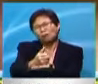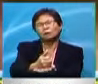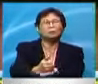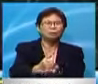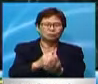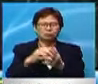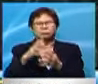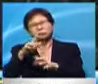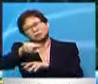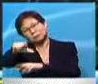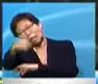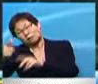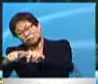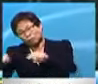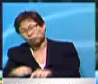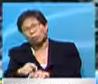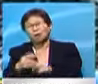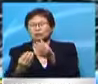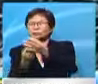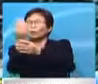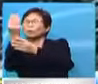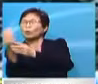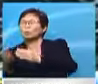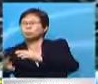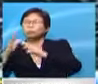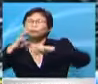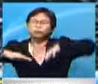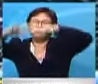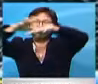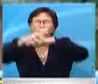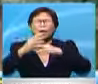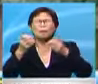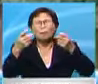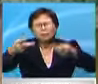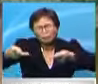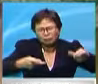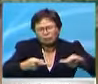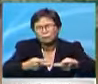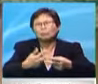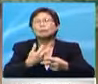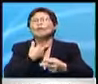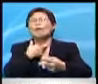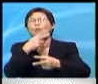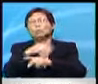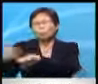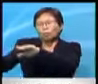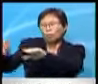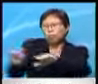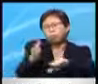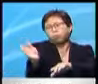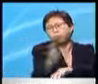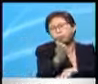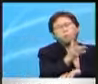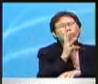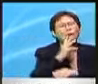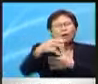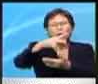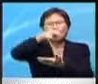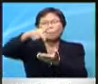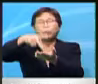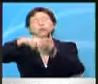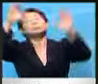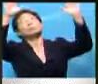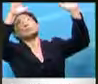tanaman dan menenggelamkan jalan-jalan utama menyebabkan banyak kenderaan terkandas serta dihanyut arus pusat meteorologi Cina